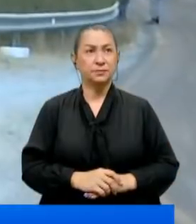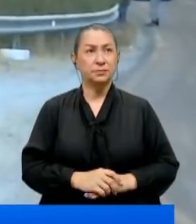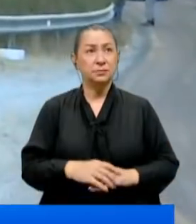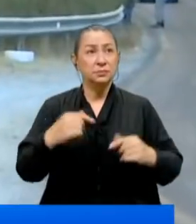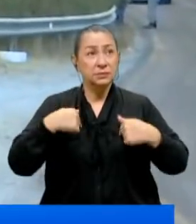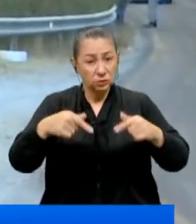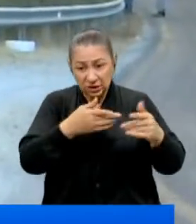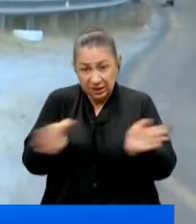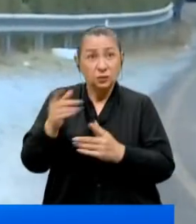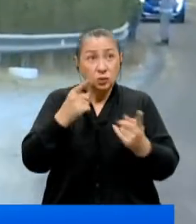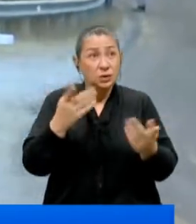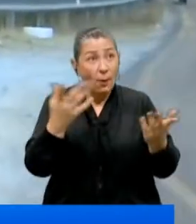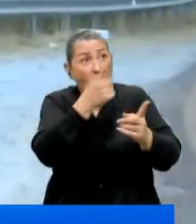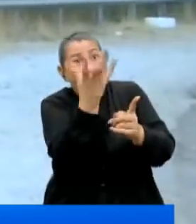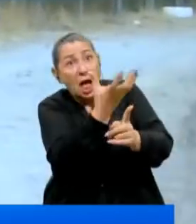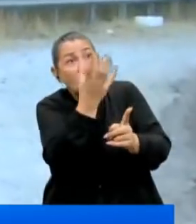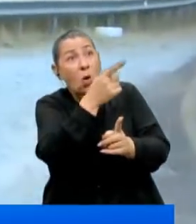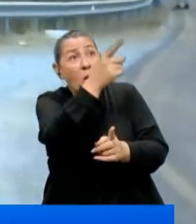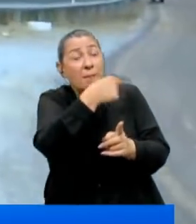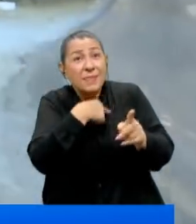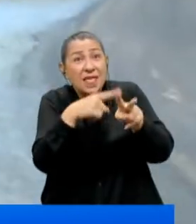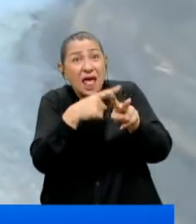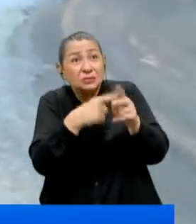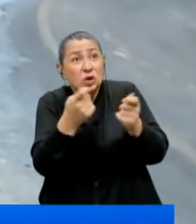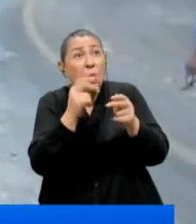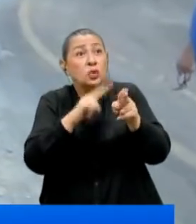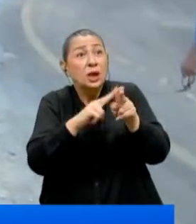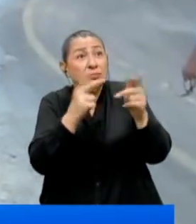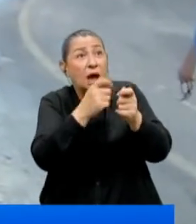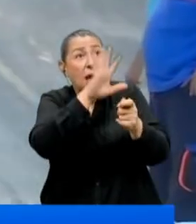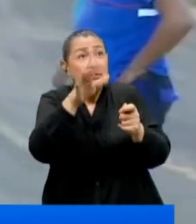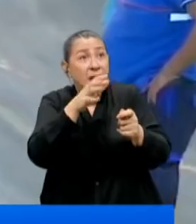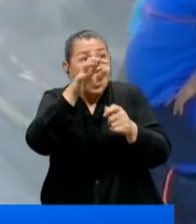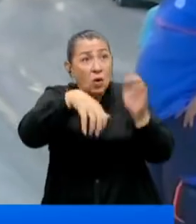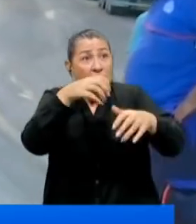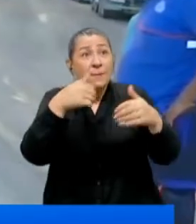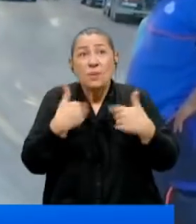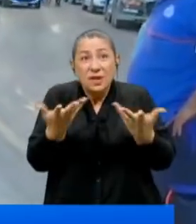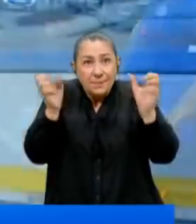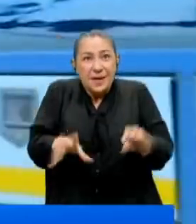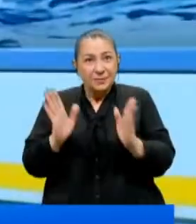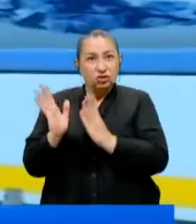Bizi buradan boşalt diyorlar. Orası yanıyor. Orada benim yeğenim çalışıyor. Kuzenim çalışıyor. Hepsi dozerde şurada burada. Burayı ben nasıl terk edeceğim?